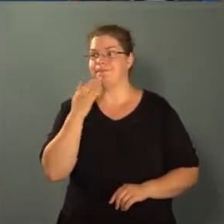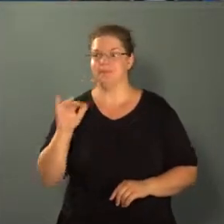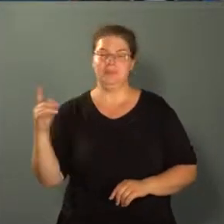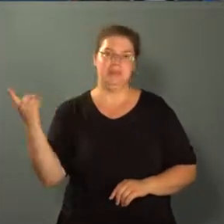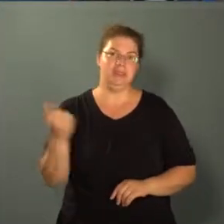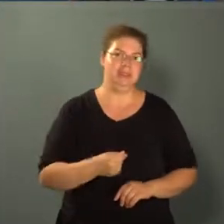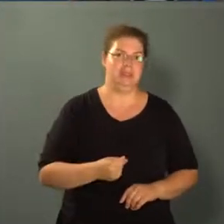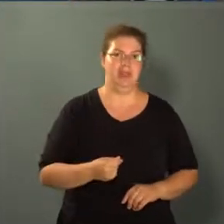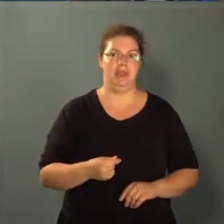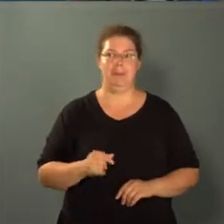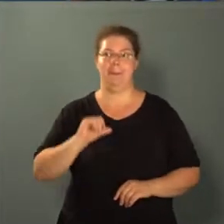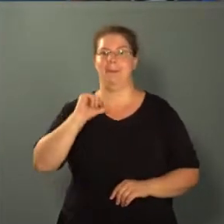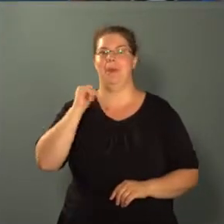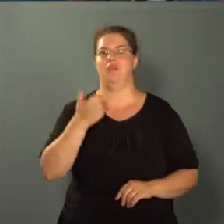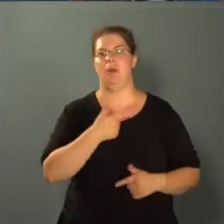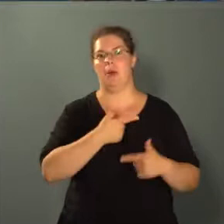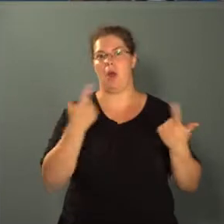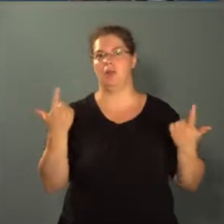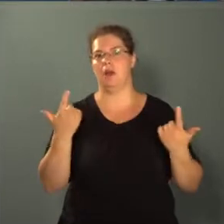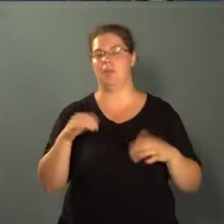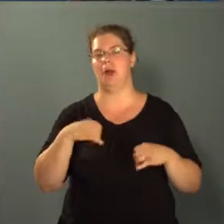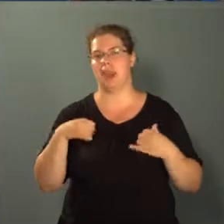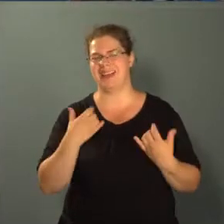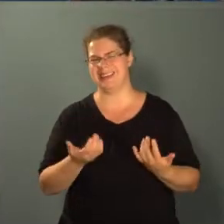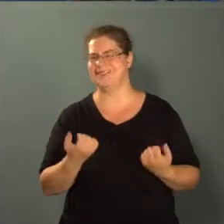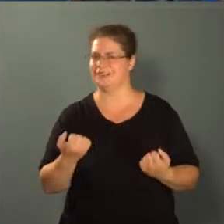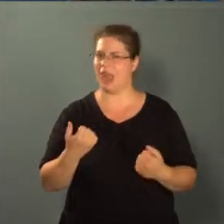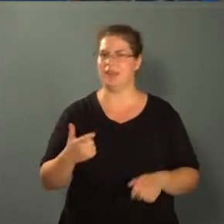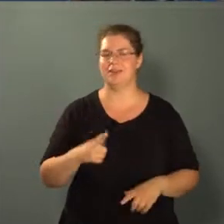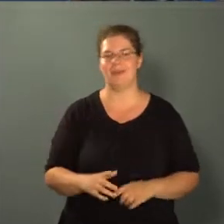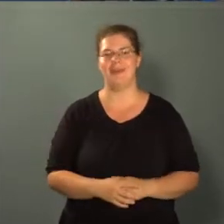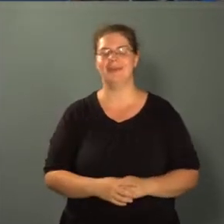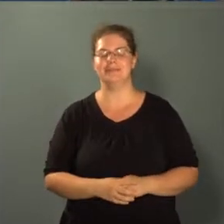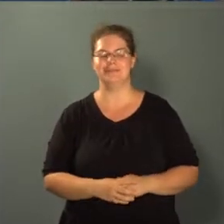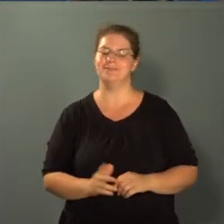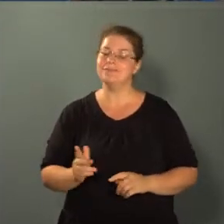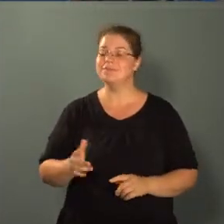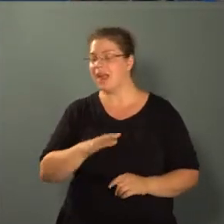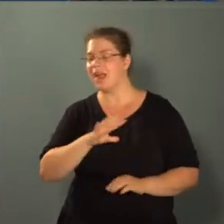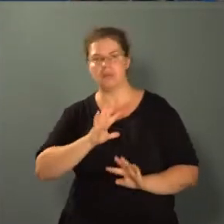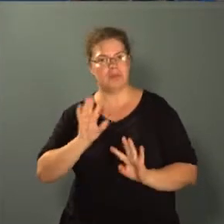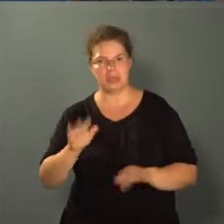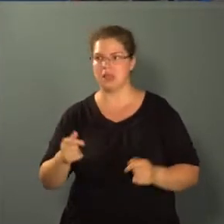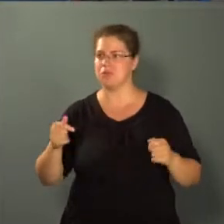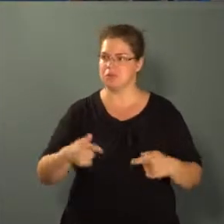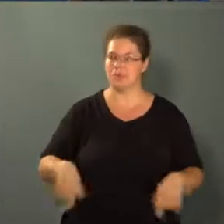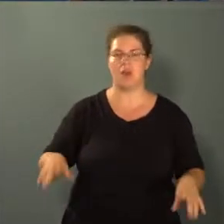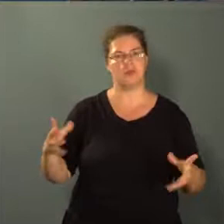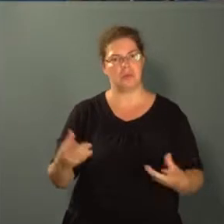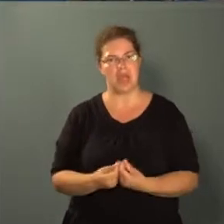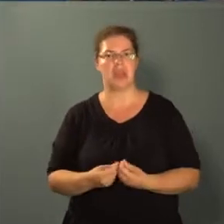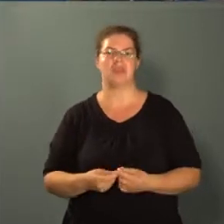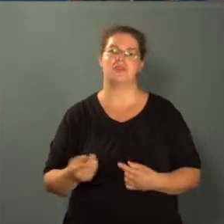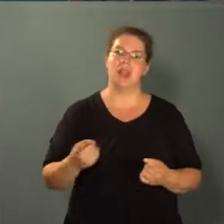aztán hazajön másnap hajnalba reggel, úgyhogy nehéz volt, de átvészeltük, itt vagyunk